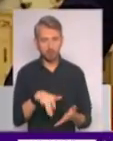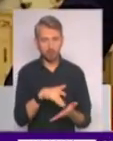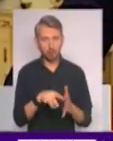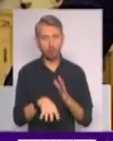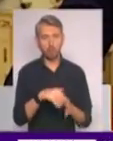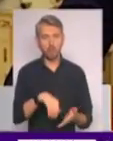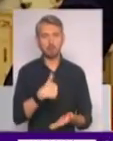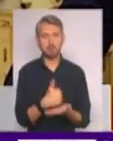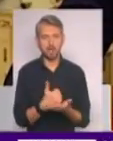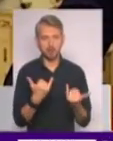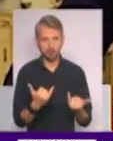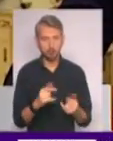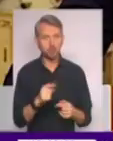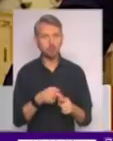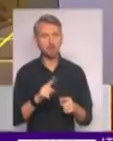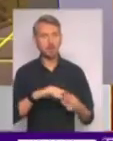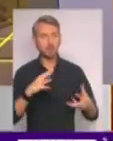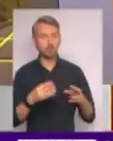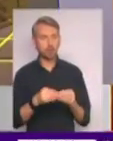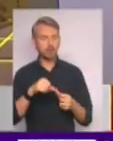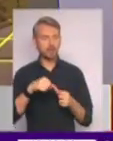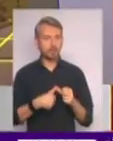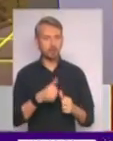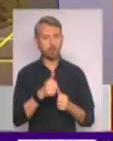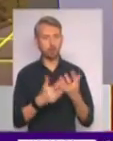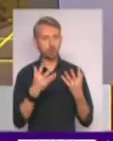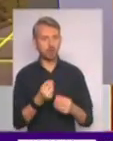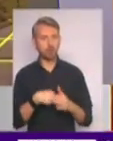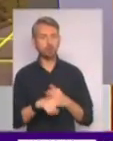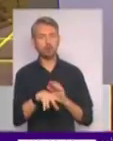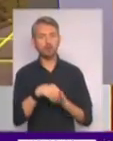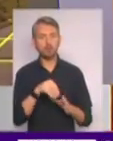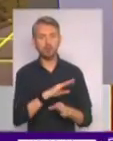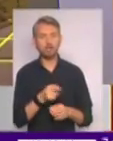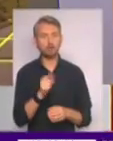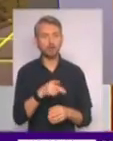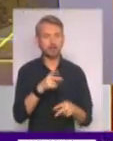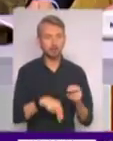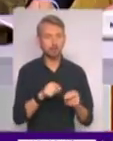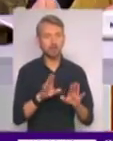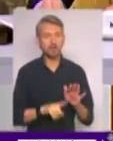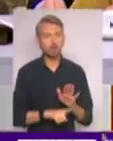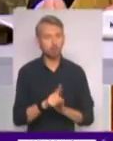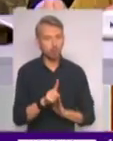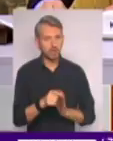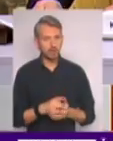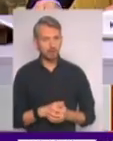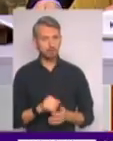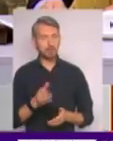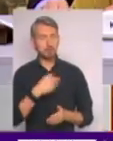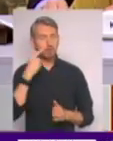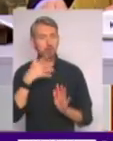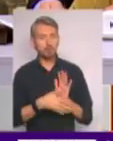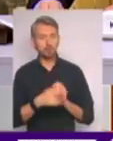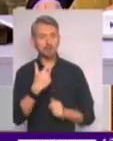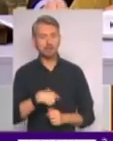мера діючого, щоб ми цей результат закріпили кожного дня, тому що вибори, вони не тоді закінчилися, вони тільки розпочалися. І ми розуміємо для себе,